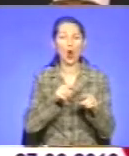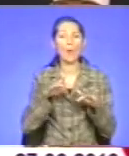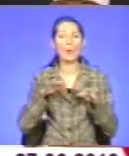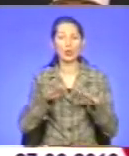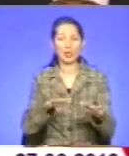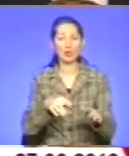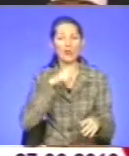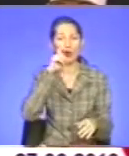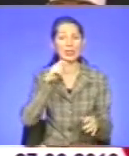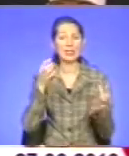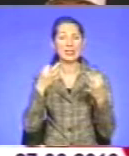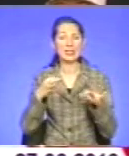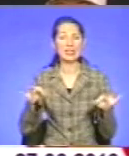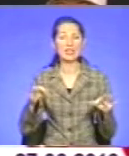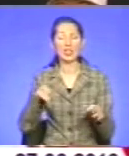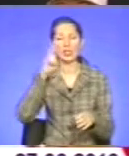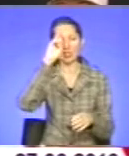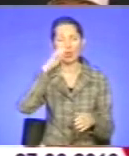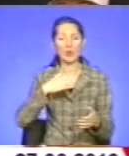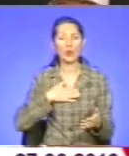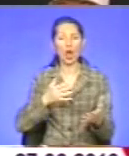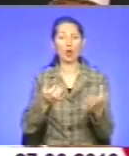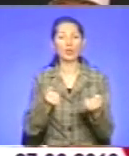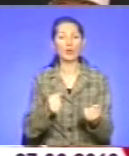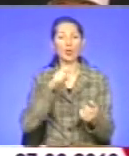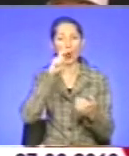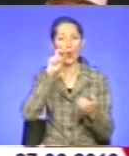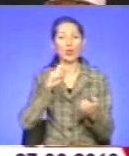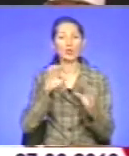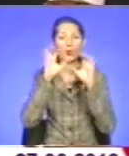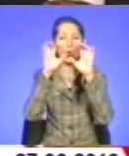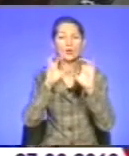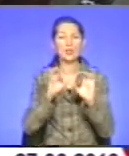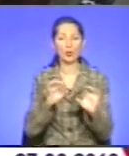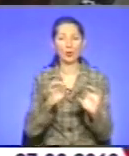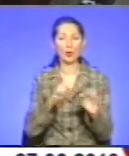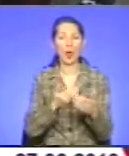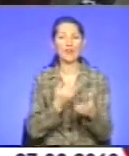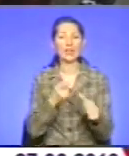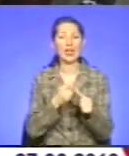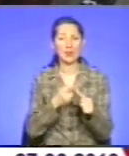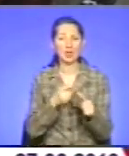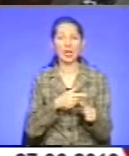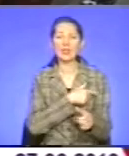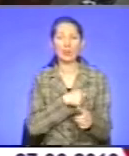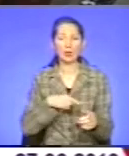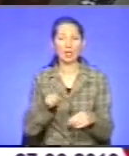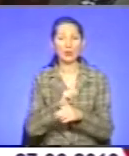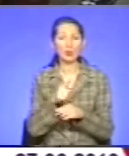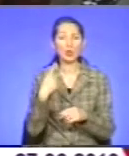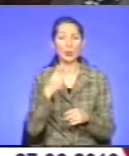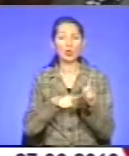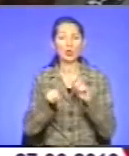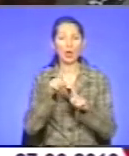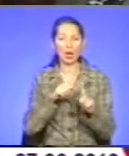українській незалежній державі ми отримали українську конституцію. Від імені депутатів Тернопільської обласної